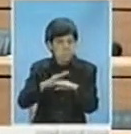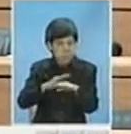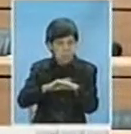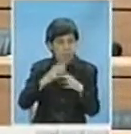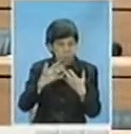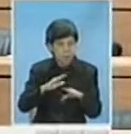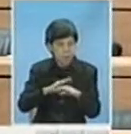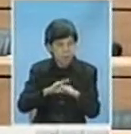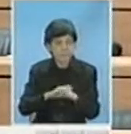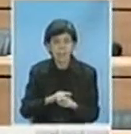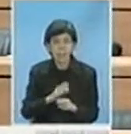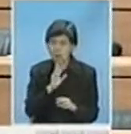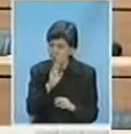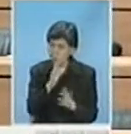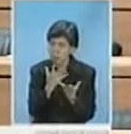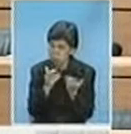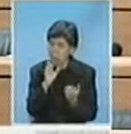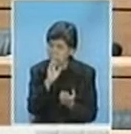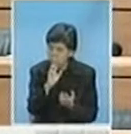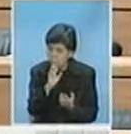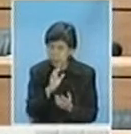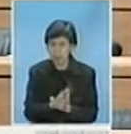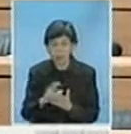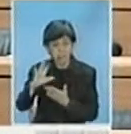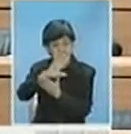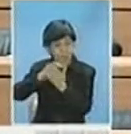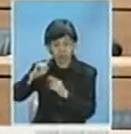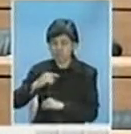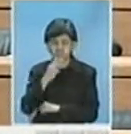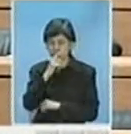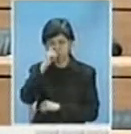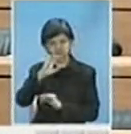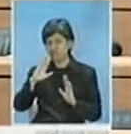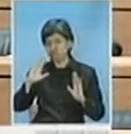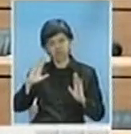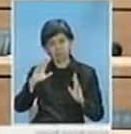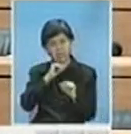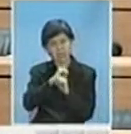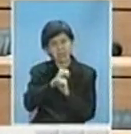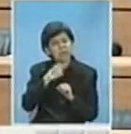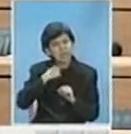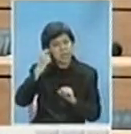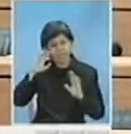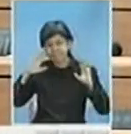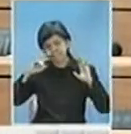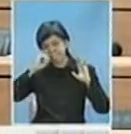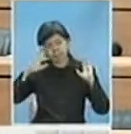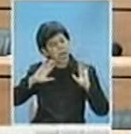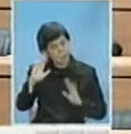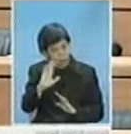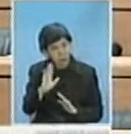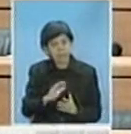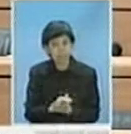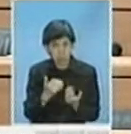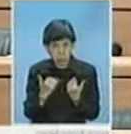แล้วหายนะรออยู่ข้างหน้าแล้วต่างประเทศขาดความเชื่อมั่นแล้ว อย่าให้เขาต้องถอยหนีจากประเทศไทยครับฉ